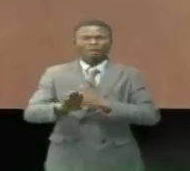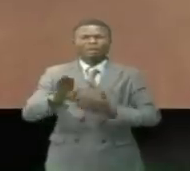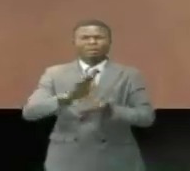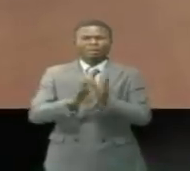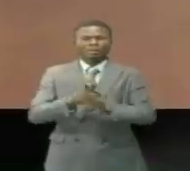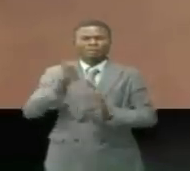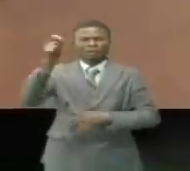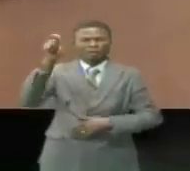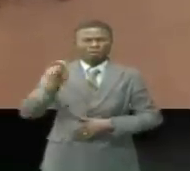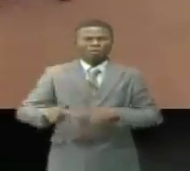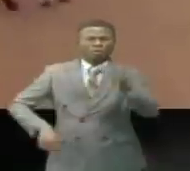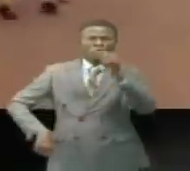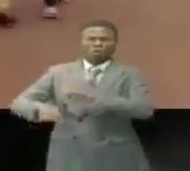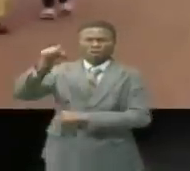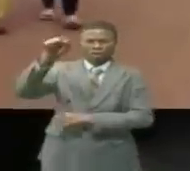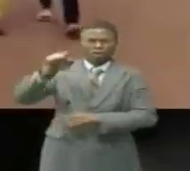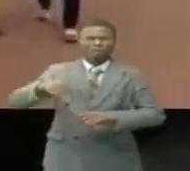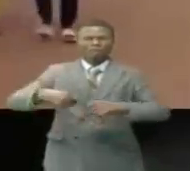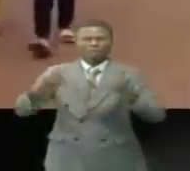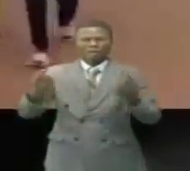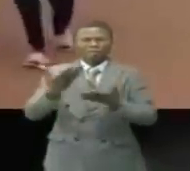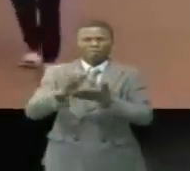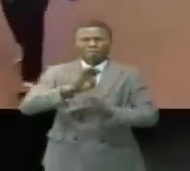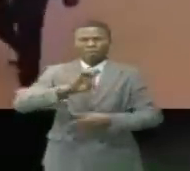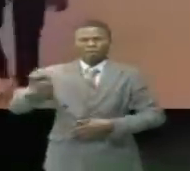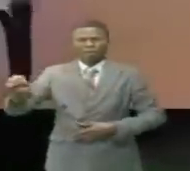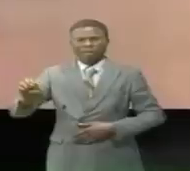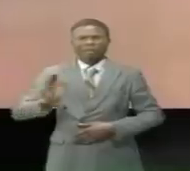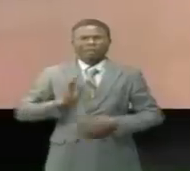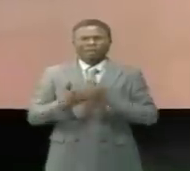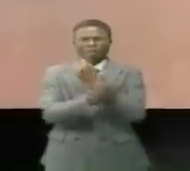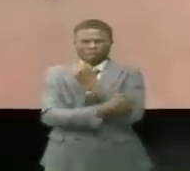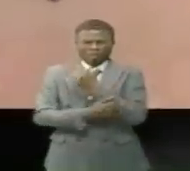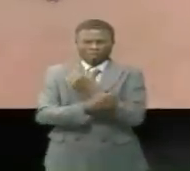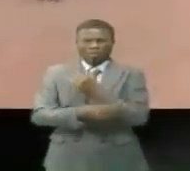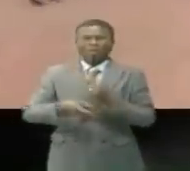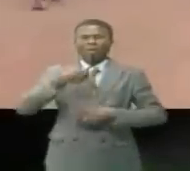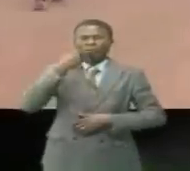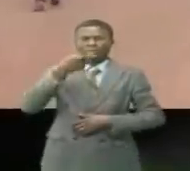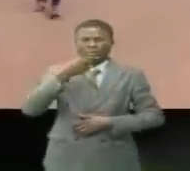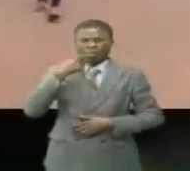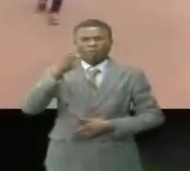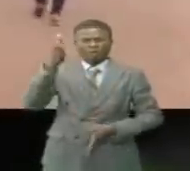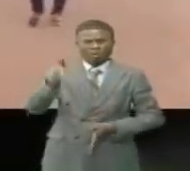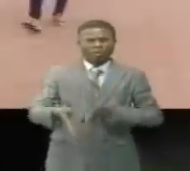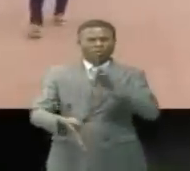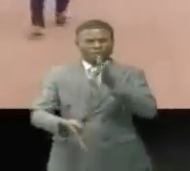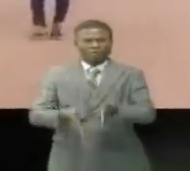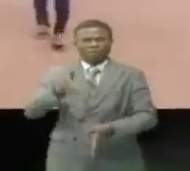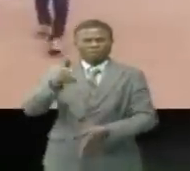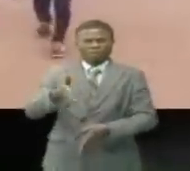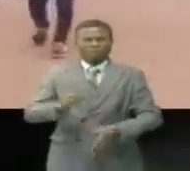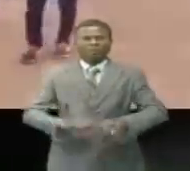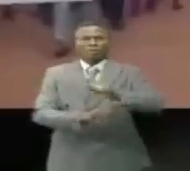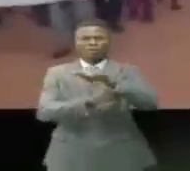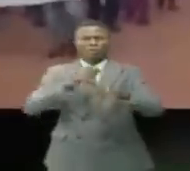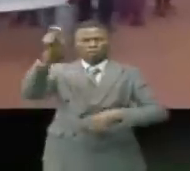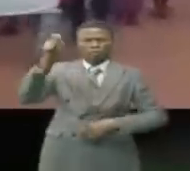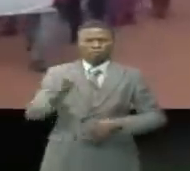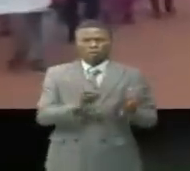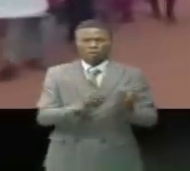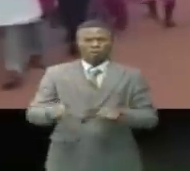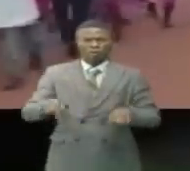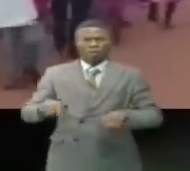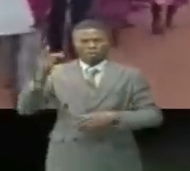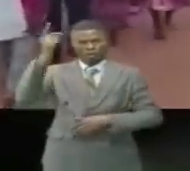pour combattre cette guerre dans l'est de la RDC. Ils l'ont exprimé au cours d'une marche de soutien aux FARDC organisée à